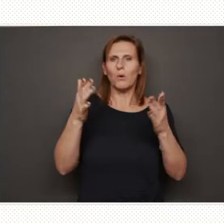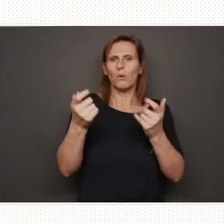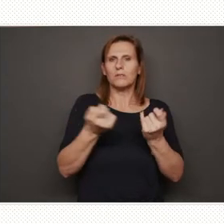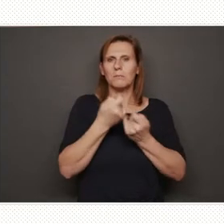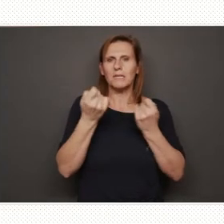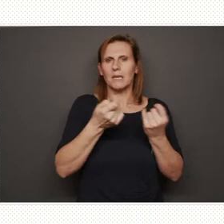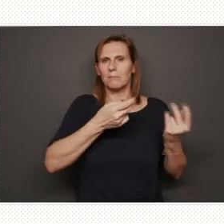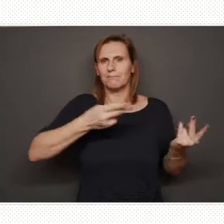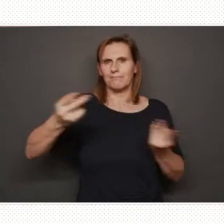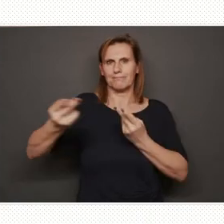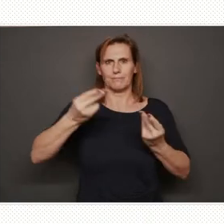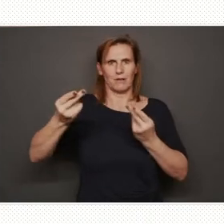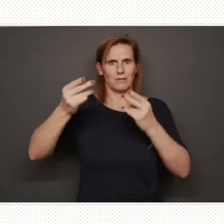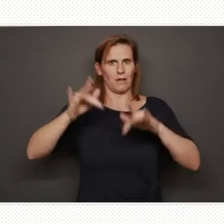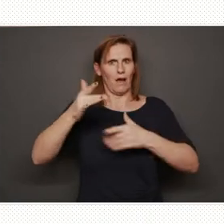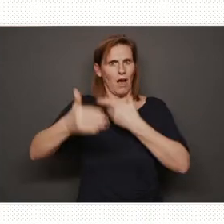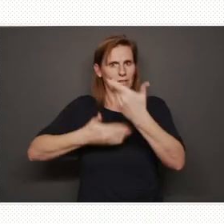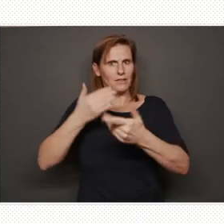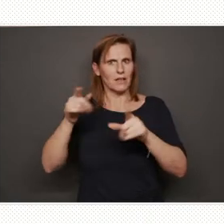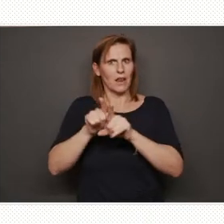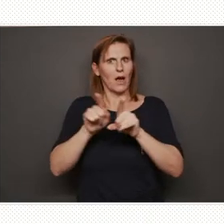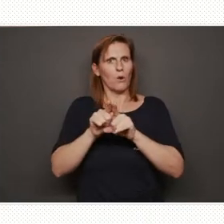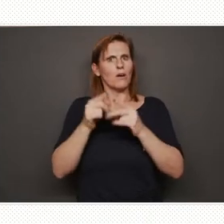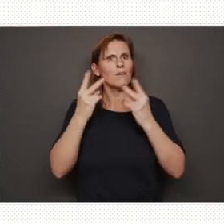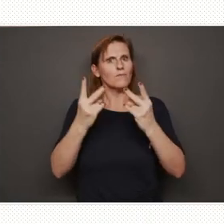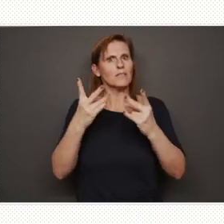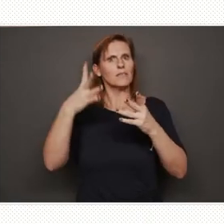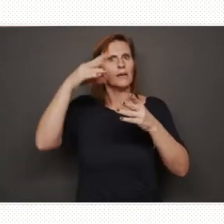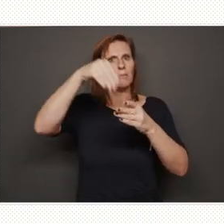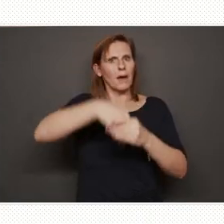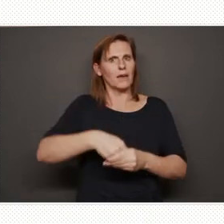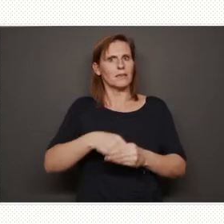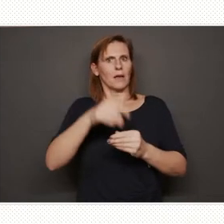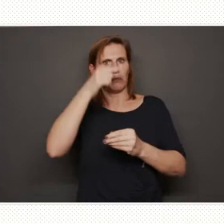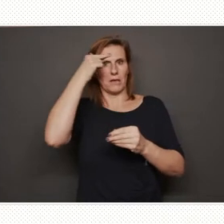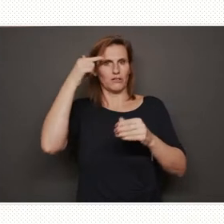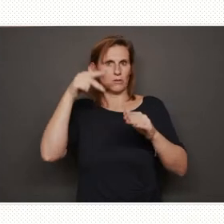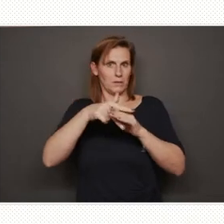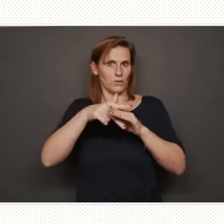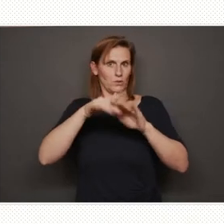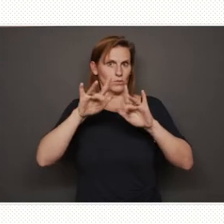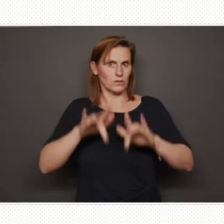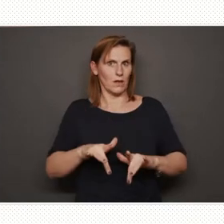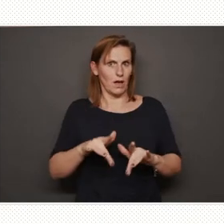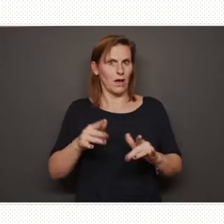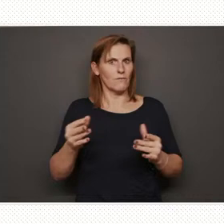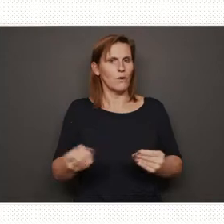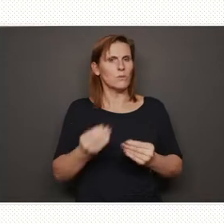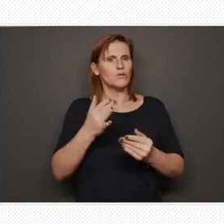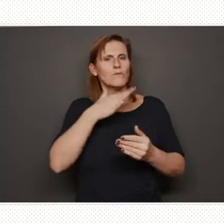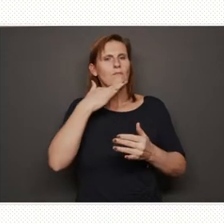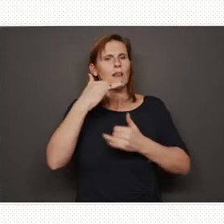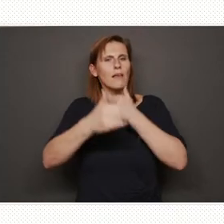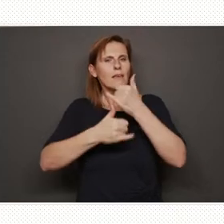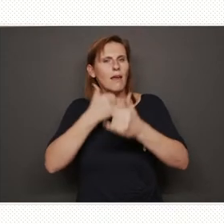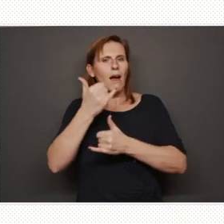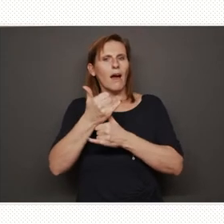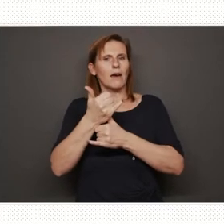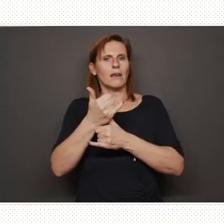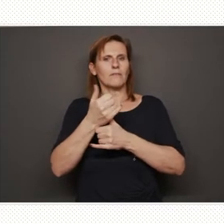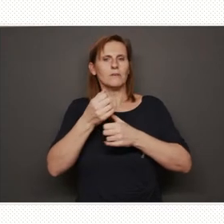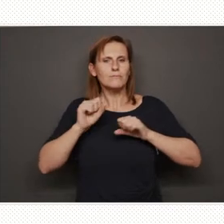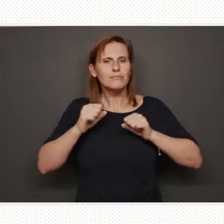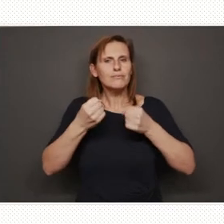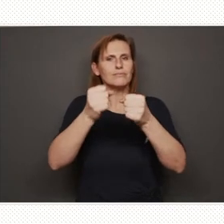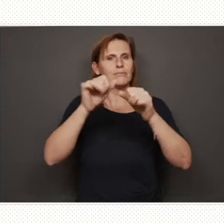leistet einen wesentlichen Beitrag bei der Inklusion von Menschen mit Behinderungen. da es durch ihren jahrelangen außergewöhnlichen Einsatz